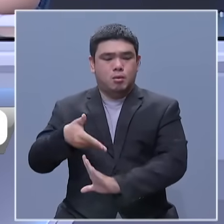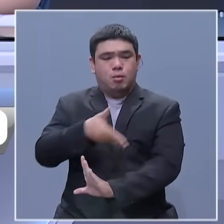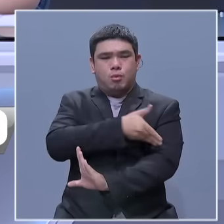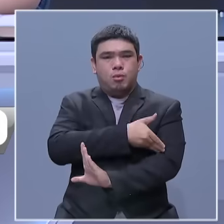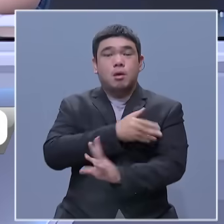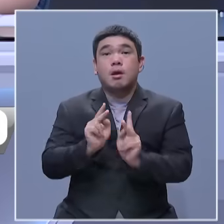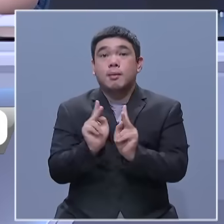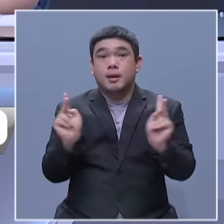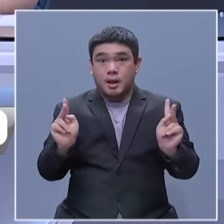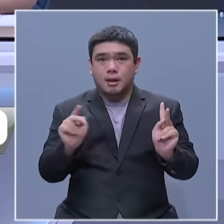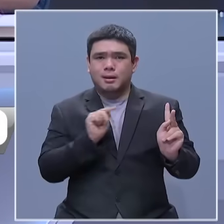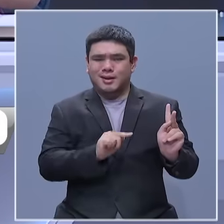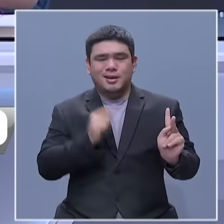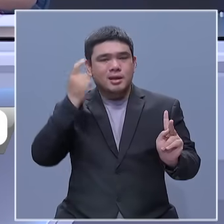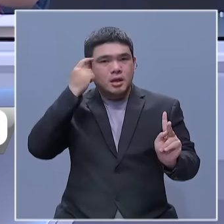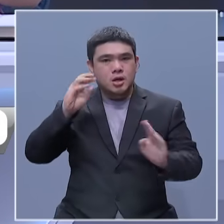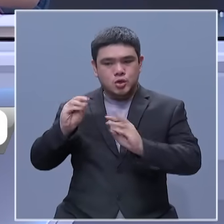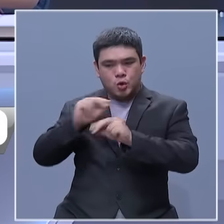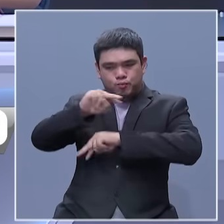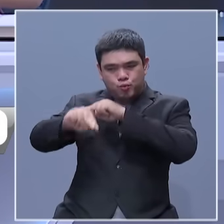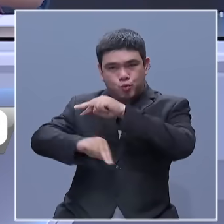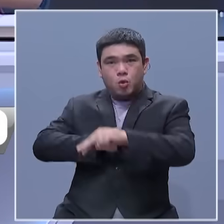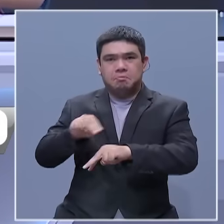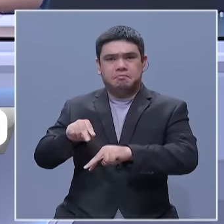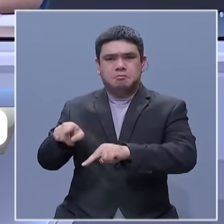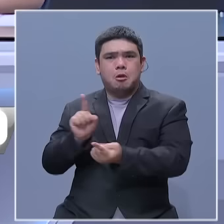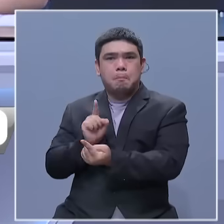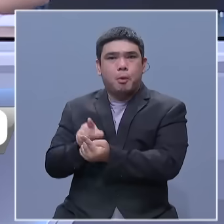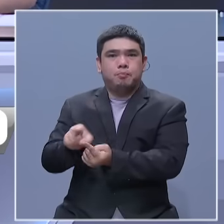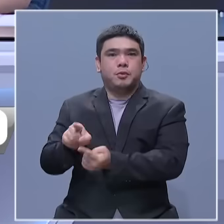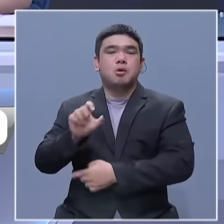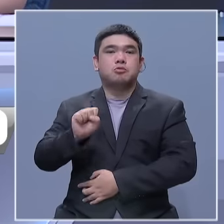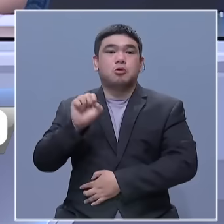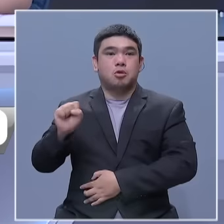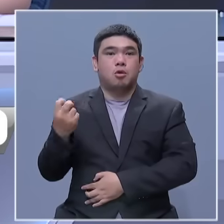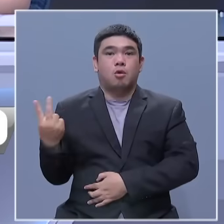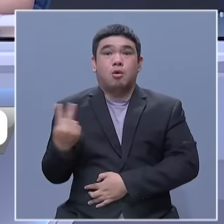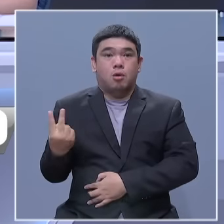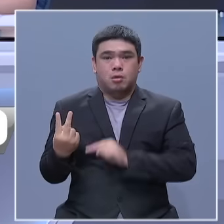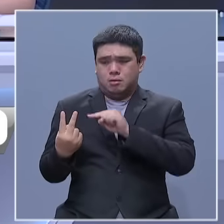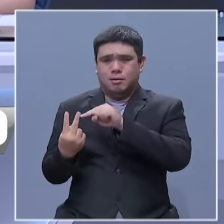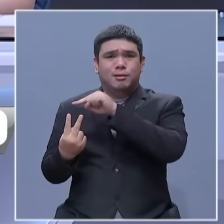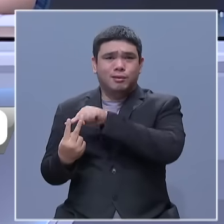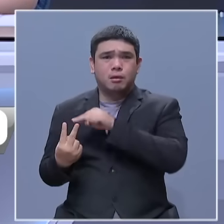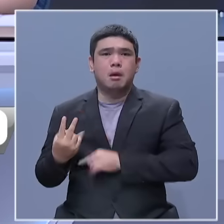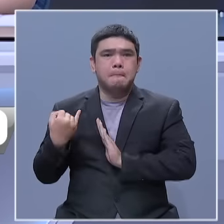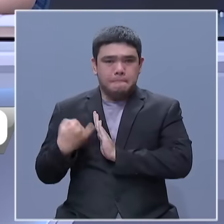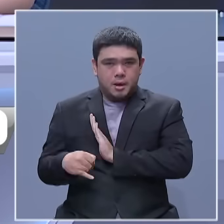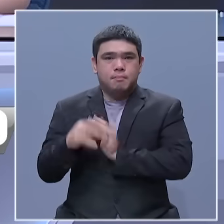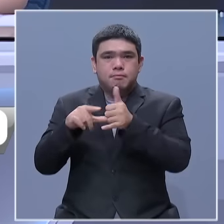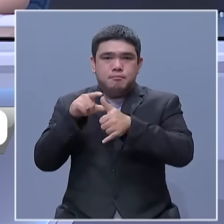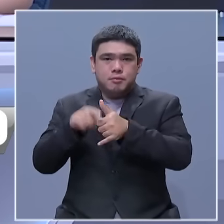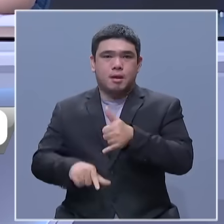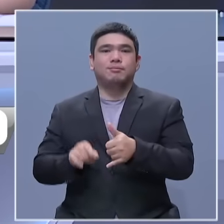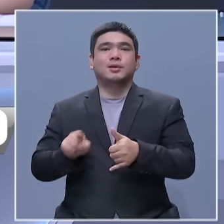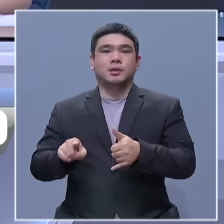ทางคณะกรรมการพรรคเนี่ยมีการสอบสวนเรื่องที่เกิดขึ้นแล้วก็พบว่าส.ส.ทั้งสองคนของก้าวไกลผิดวินัยร้ายแร